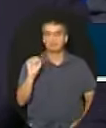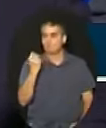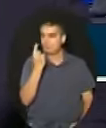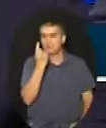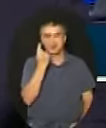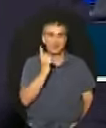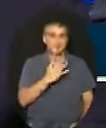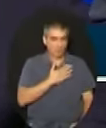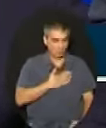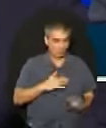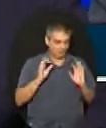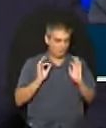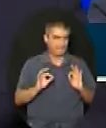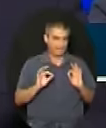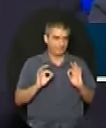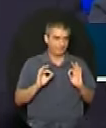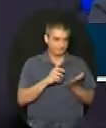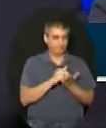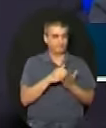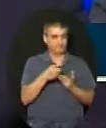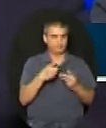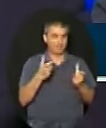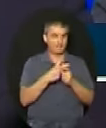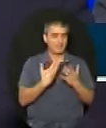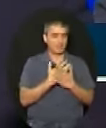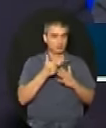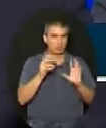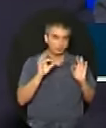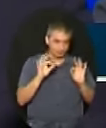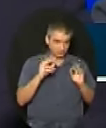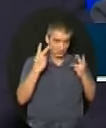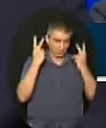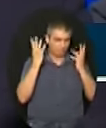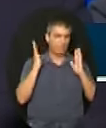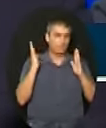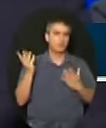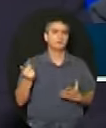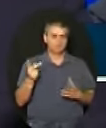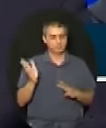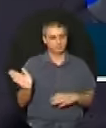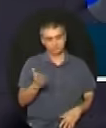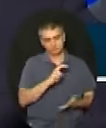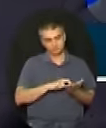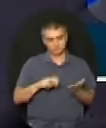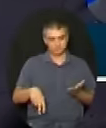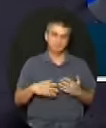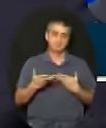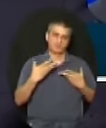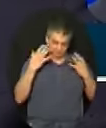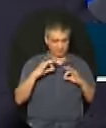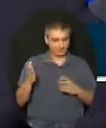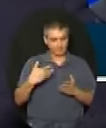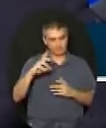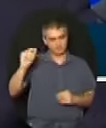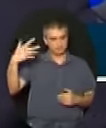אחת. לכן מי שרוצה באמת בקיומה של חברת החדשות, שרוצה את זה שהיא חשובה ביותר, יזוז רמי סדן, יתכבד